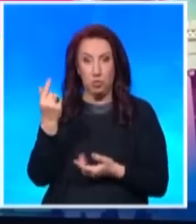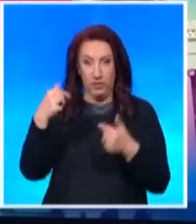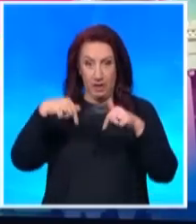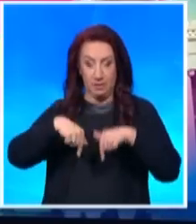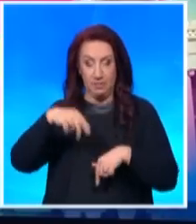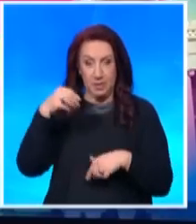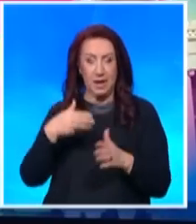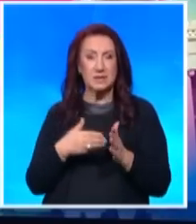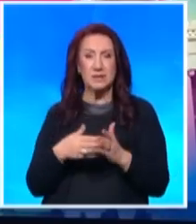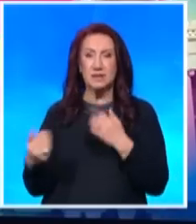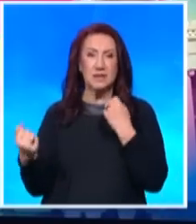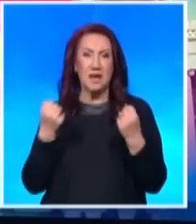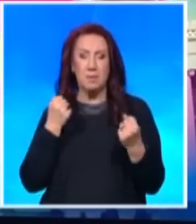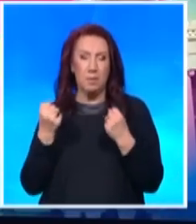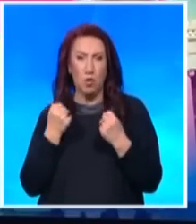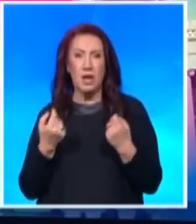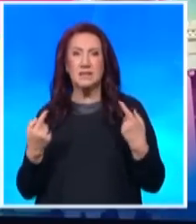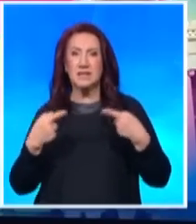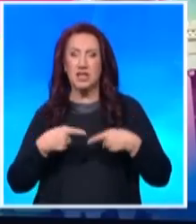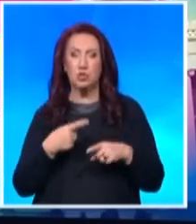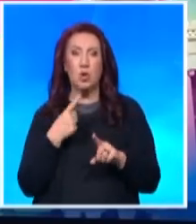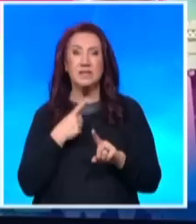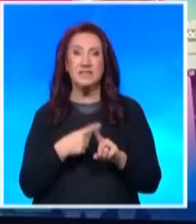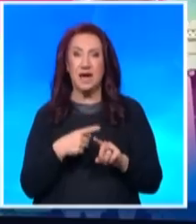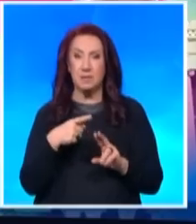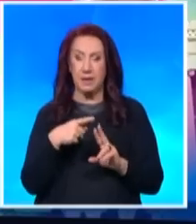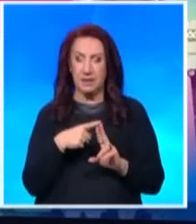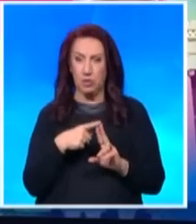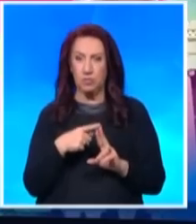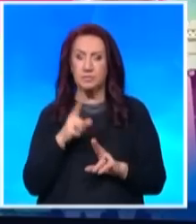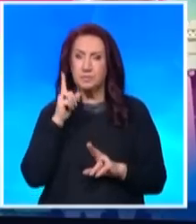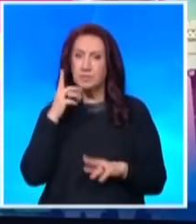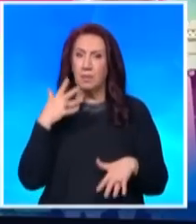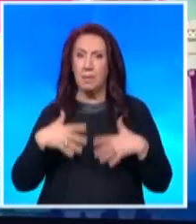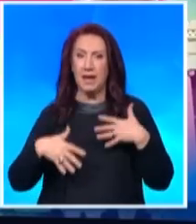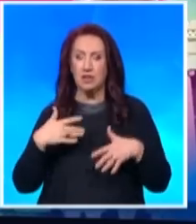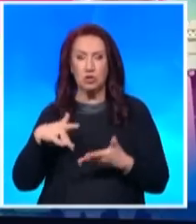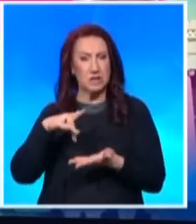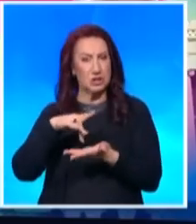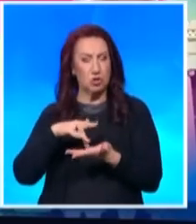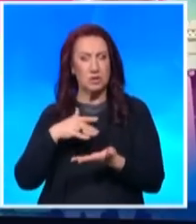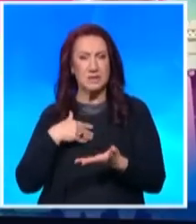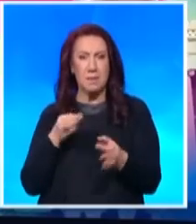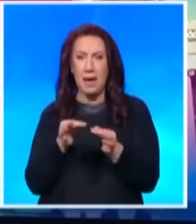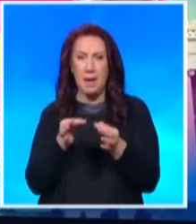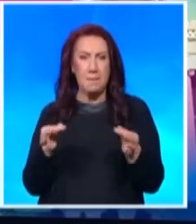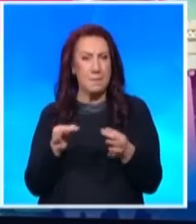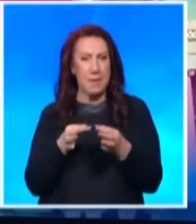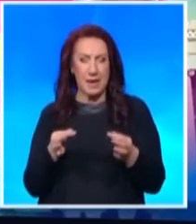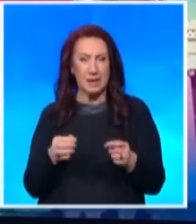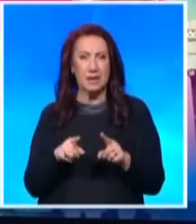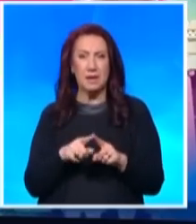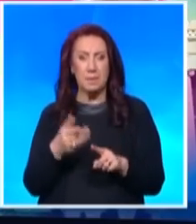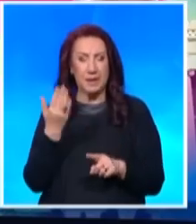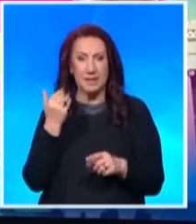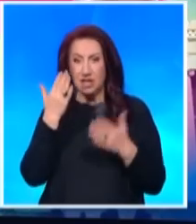над българина Християн Пендиков в Охрид. В македонската столица има засилени мерки за сигурност преди честванията за Гоце